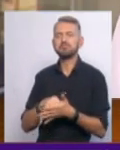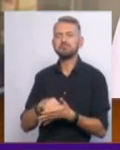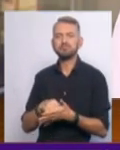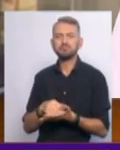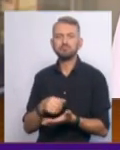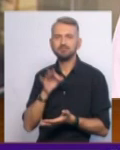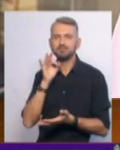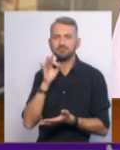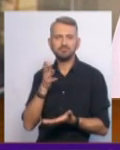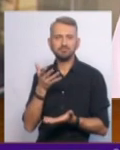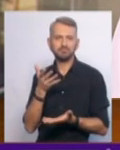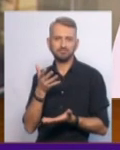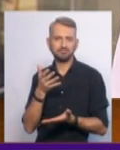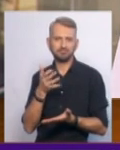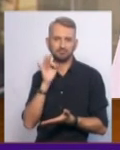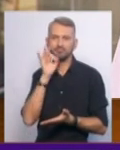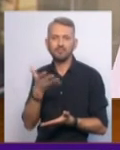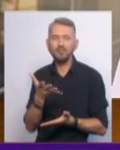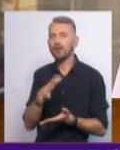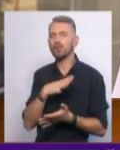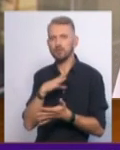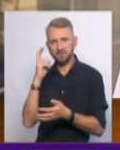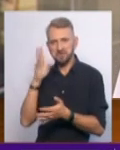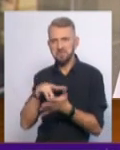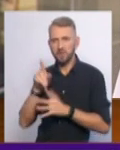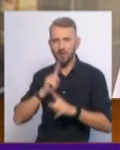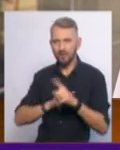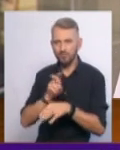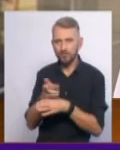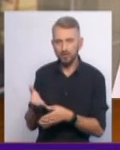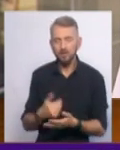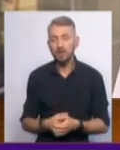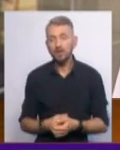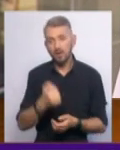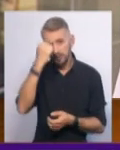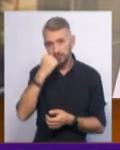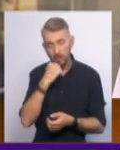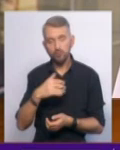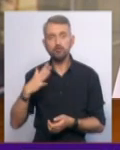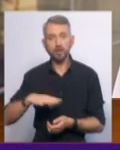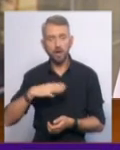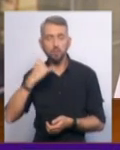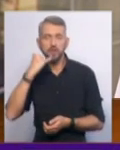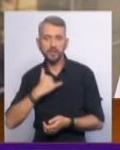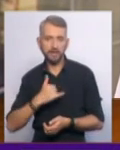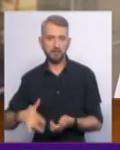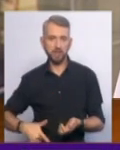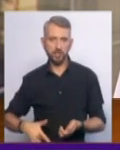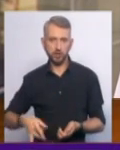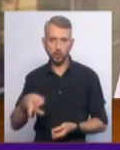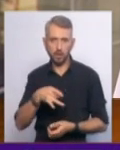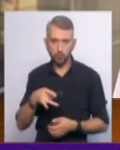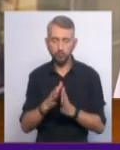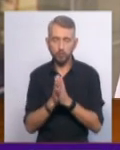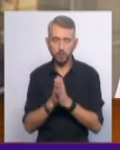сподіваюся, що якраз з тих питань, які ви нам зараз поставили. Вдячна дуже. Ми далі продовжуємо чекати дзвінків з Печерського району.